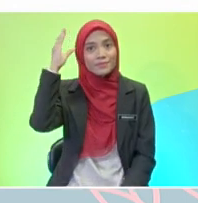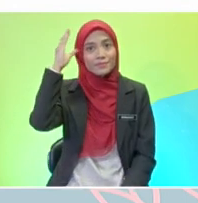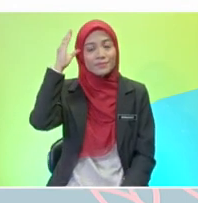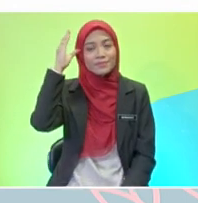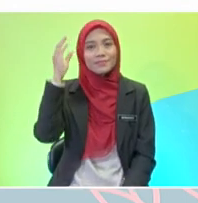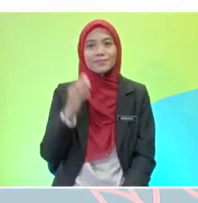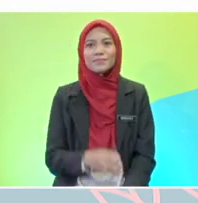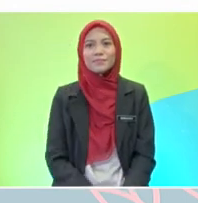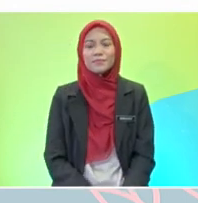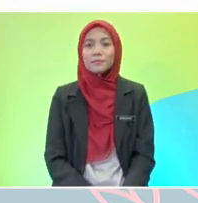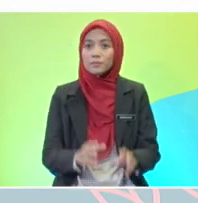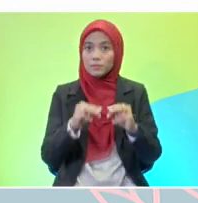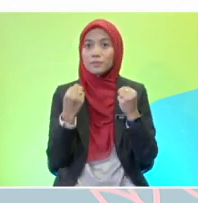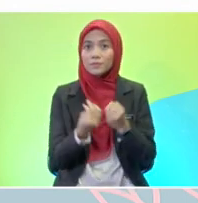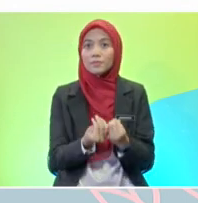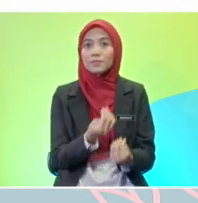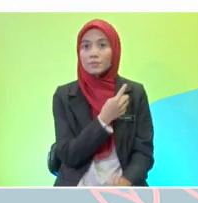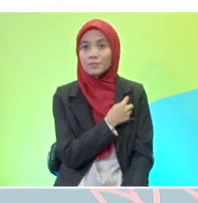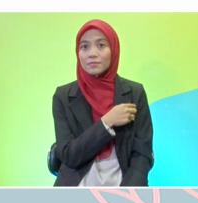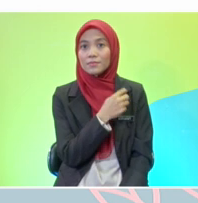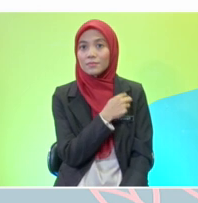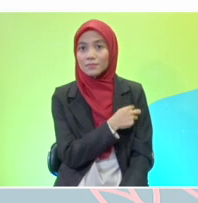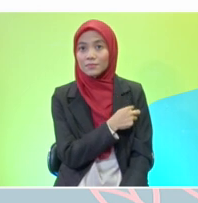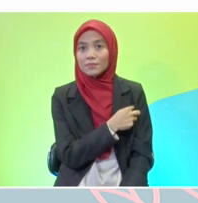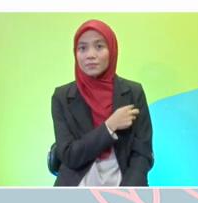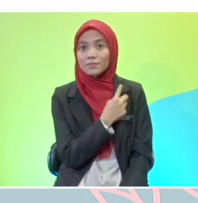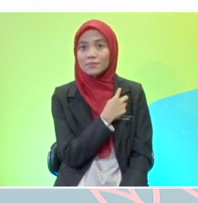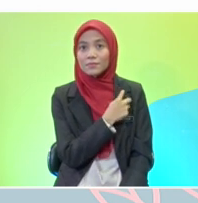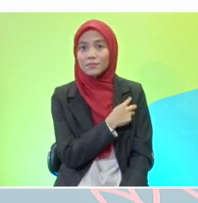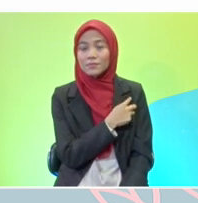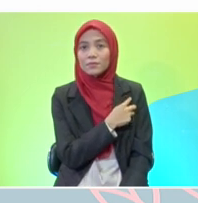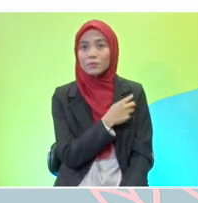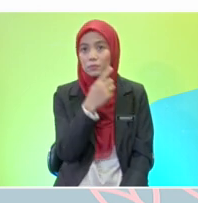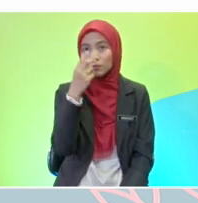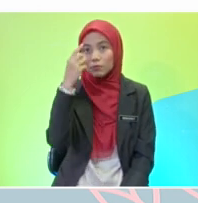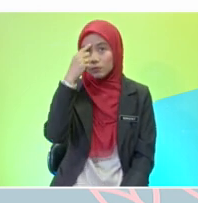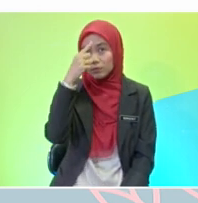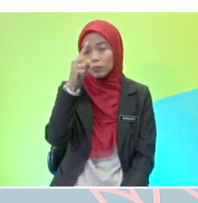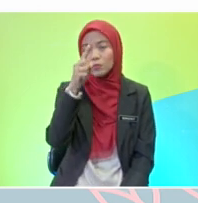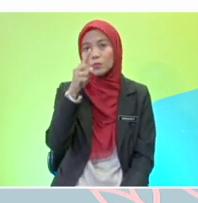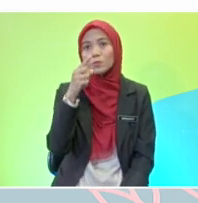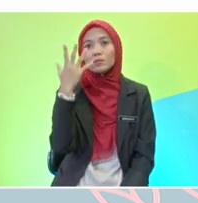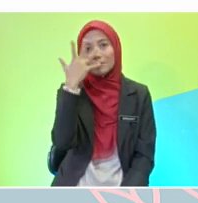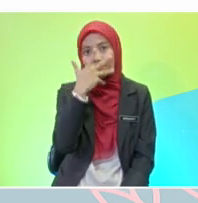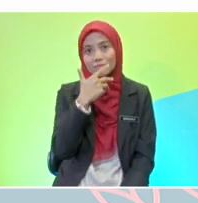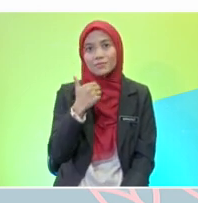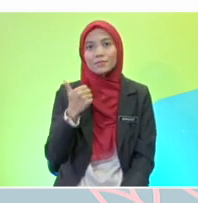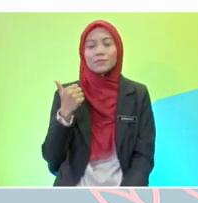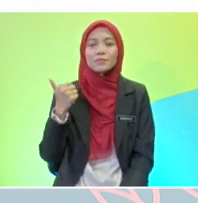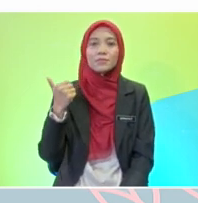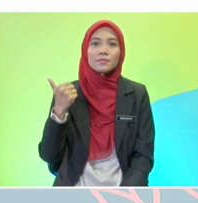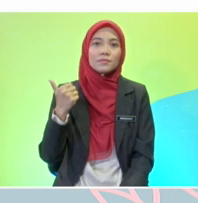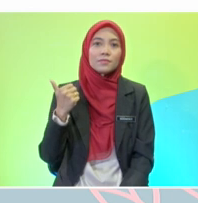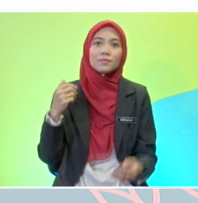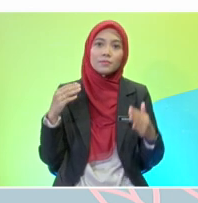bagi kaum Cina kebanyakan ukiran yang digunakan dalam seni Bina bertujuan untuk menyerikan ruang bangunan menimbulkan